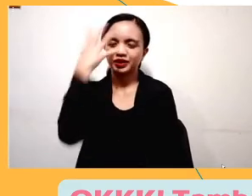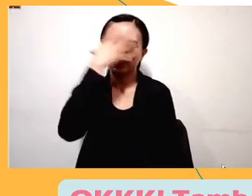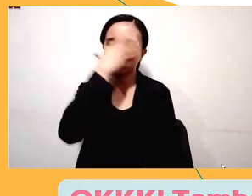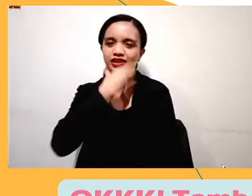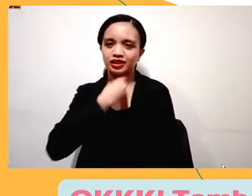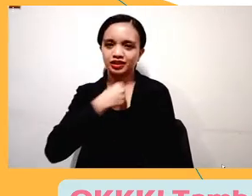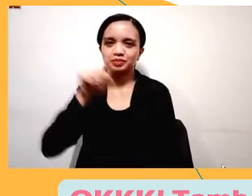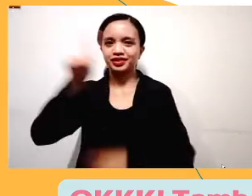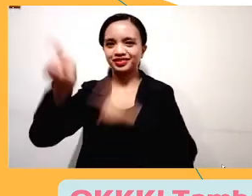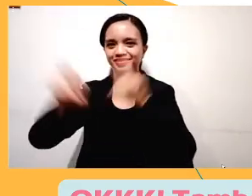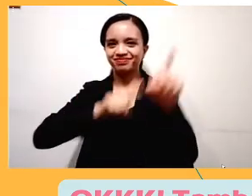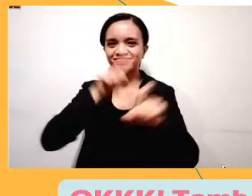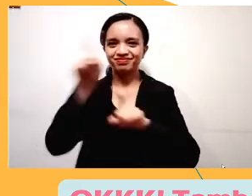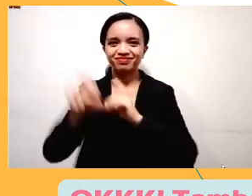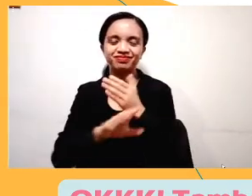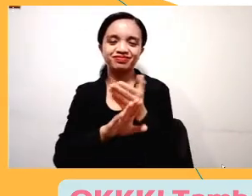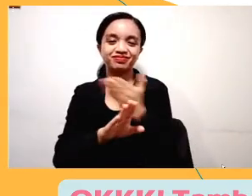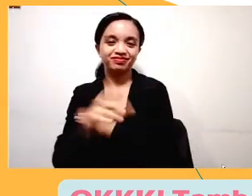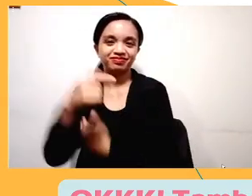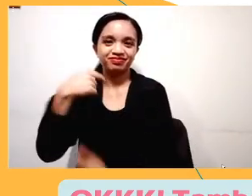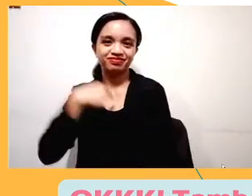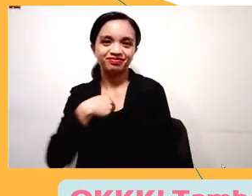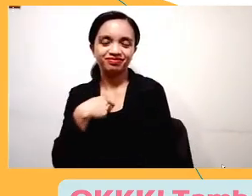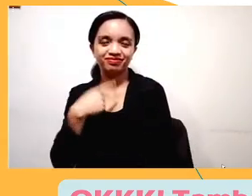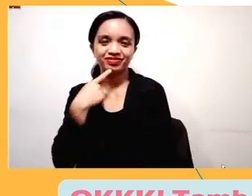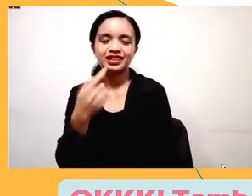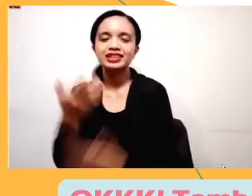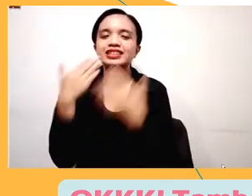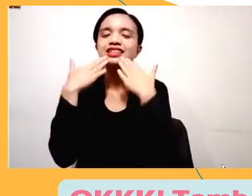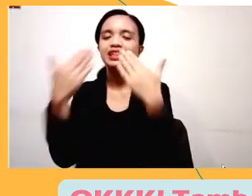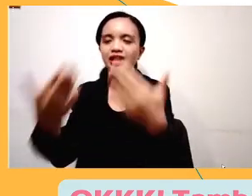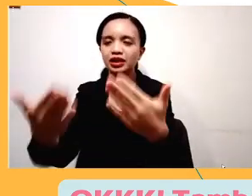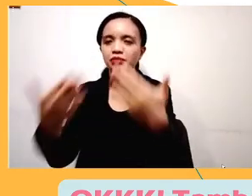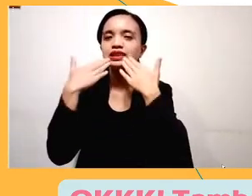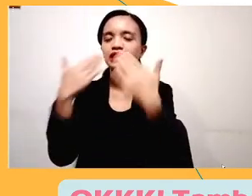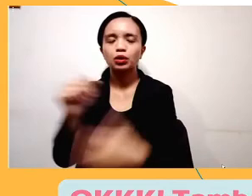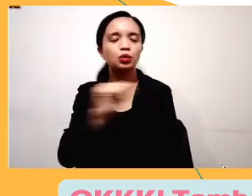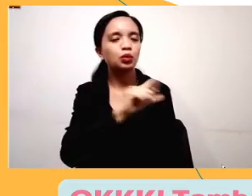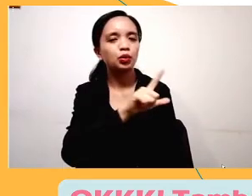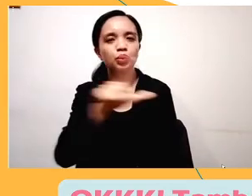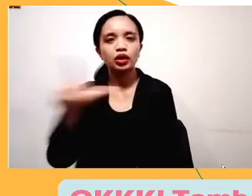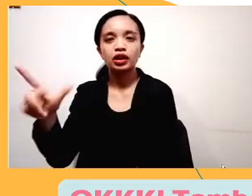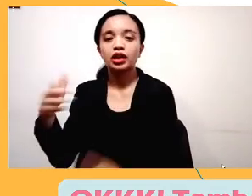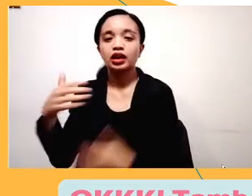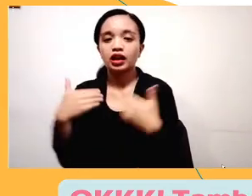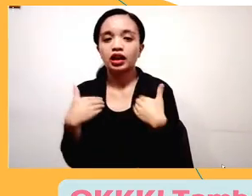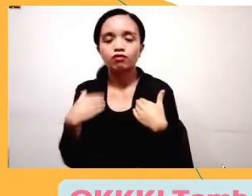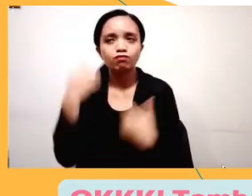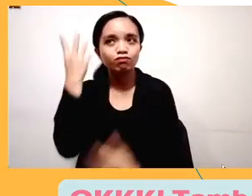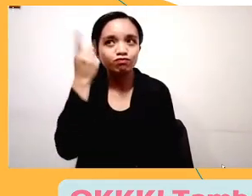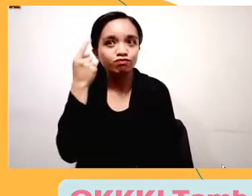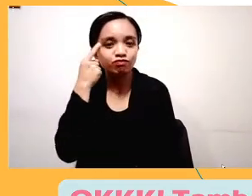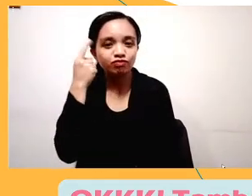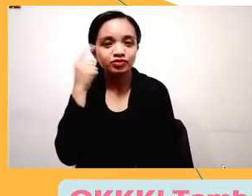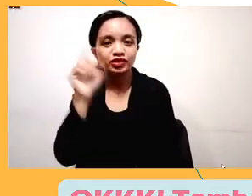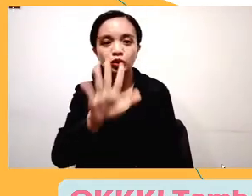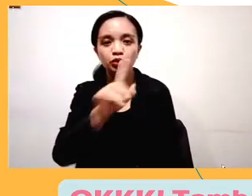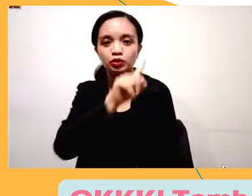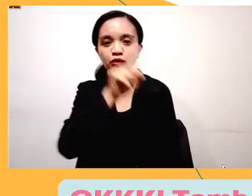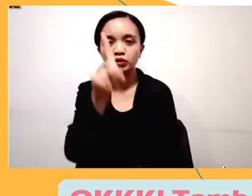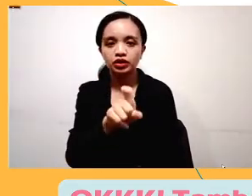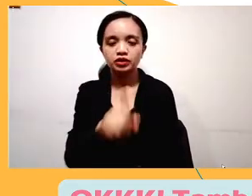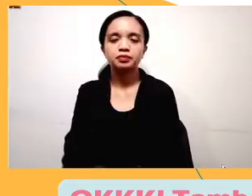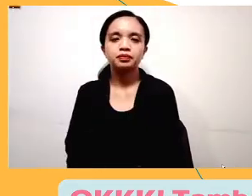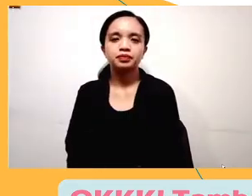ako mag-end rin, no, sabihin ng salamat sa lahat, may mga ilang thoughts ako dun sa questions nyo. So, dadagdagan